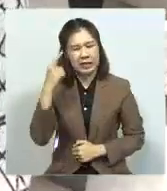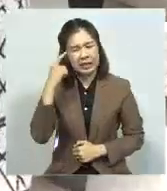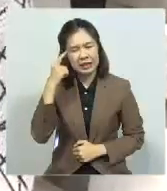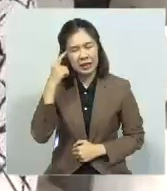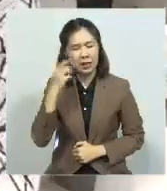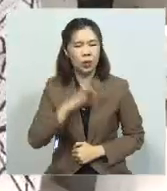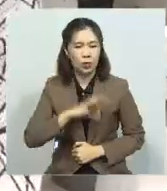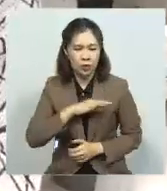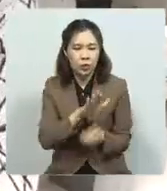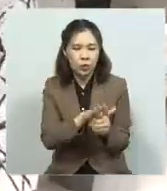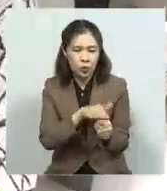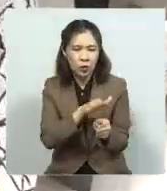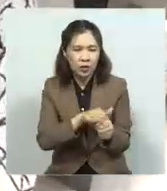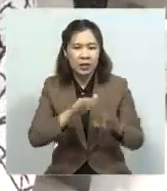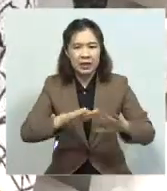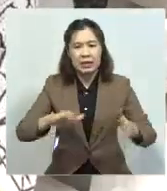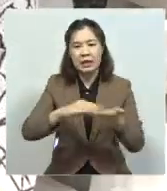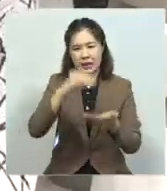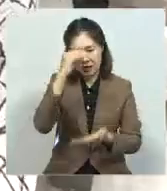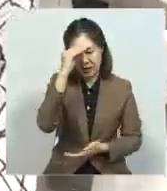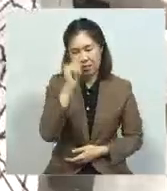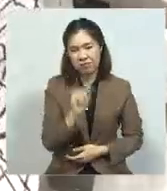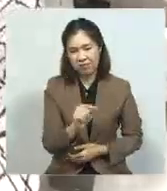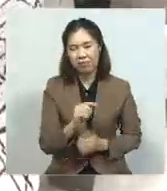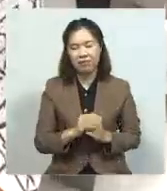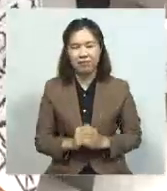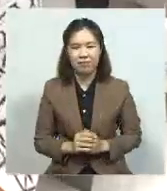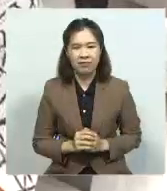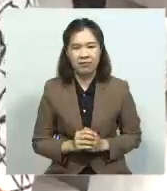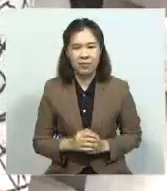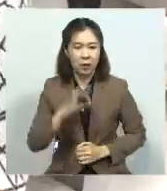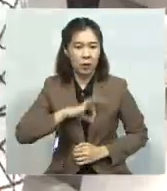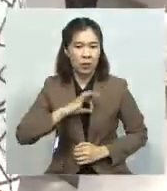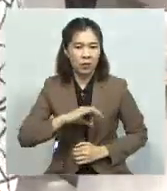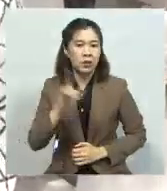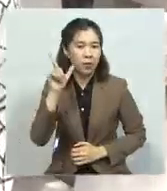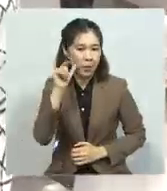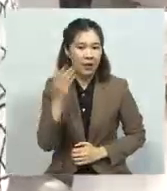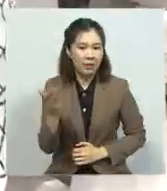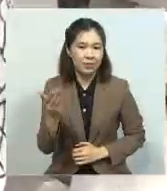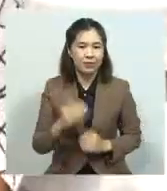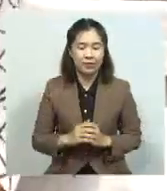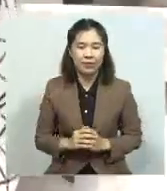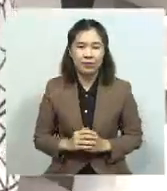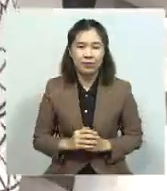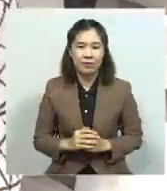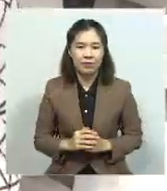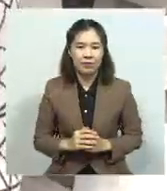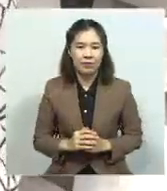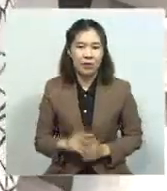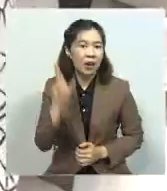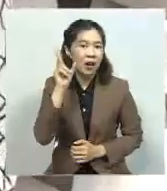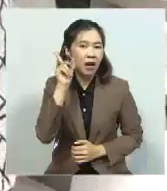ขึ้นรู้สึกสงสารเด็กนักเรียนที่ต้องเจอกับเหตุการณ์ดังกล่าวไปฟังความรู้สึกของผู้ปกครองค่ะ เจอข่า